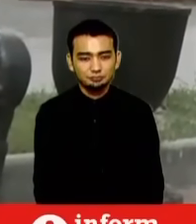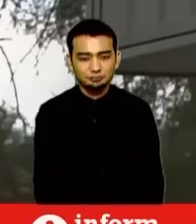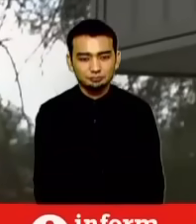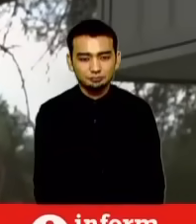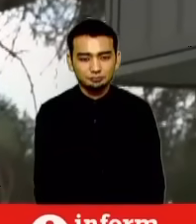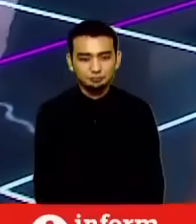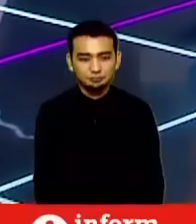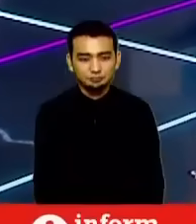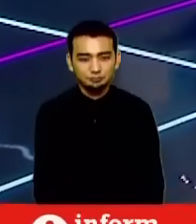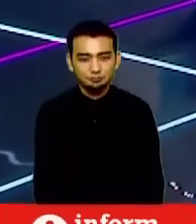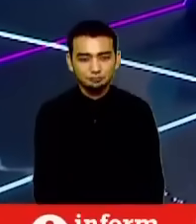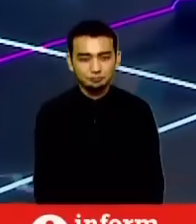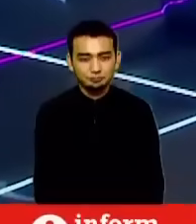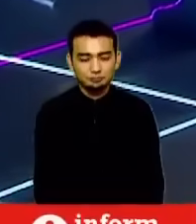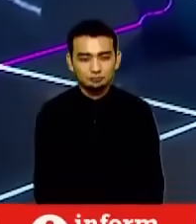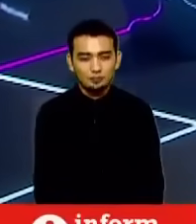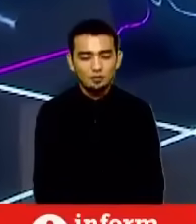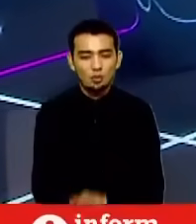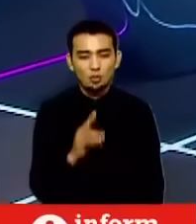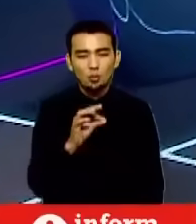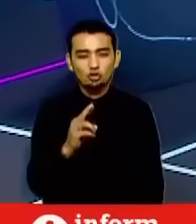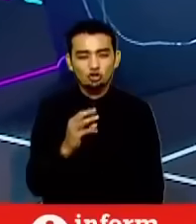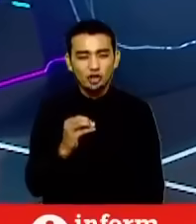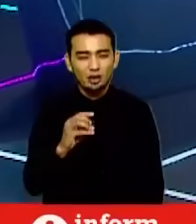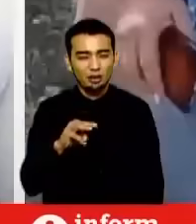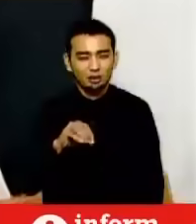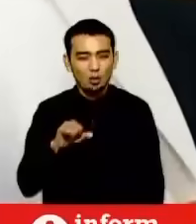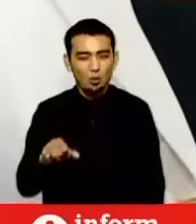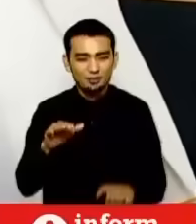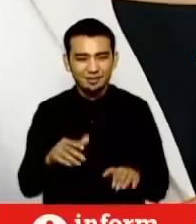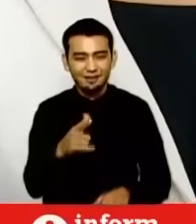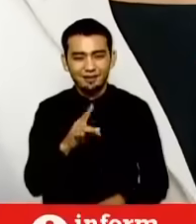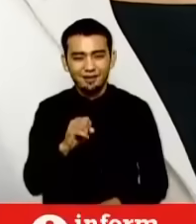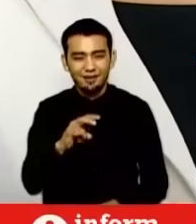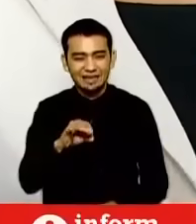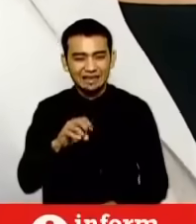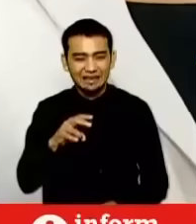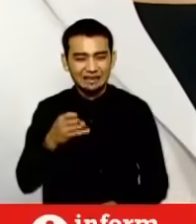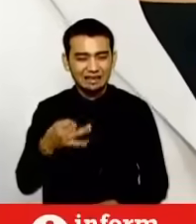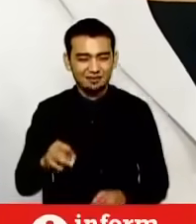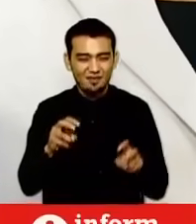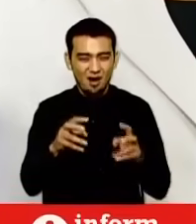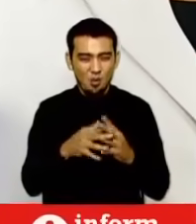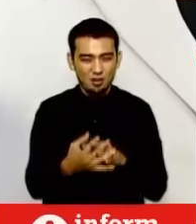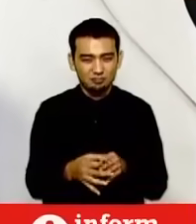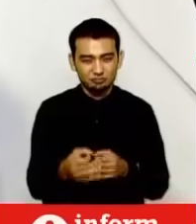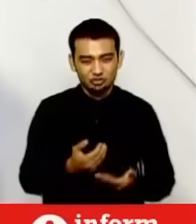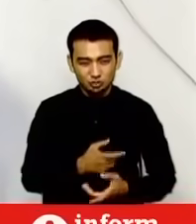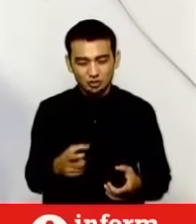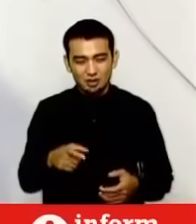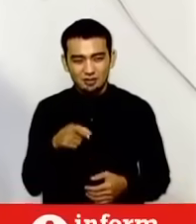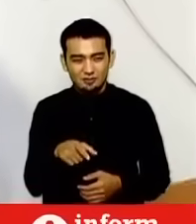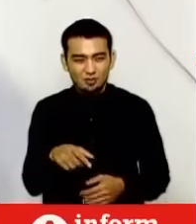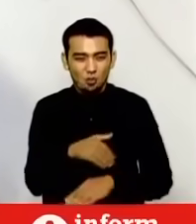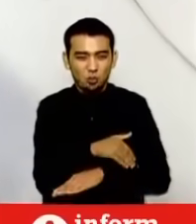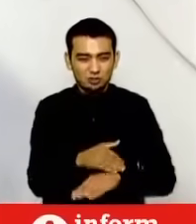облысы. Ал Көкшетау іргесіндегі Гранитный ауылының тұрғындары елді мекеннің ішкі жолдарымен жүретін ауыр жүк